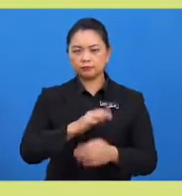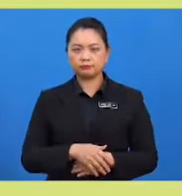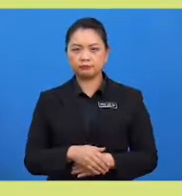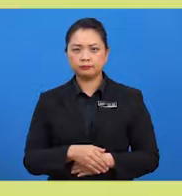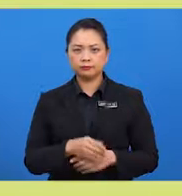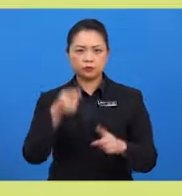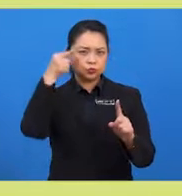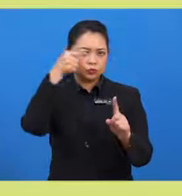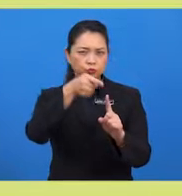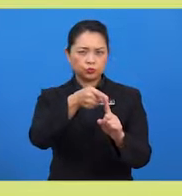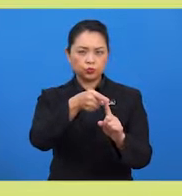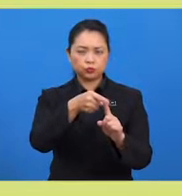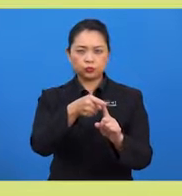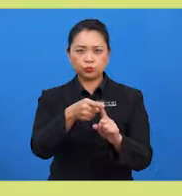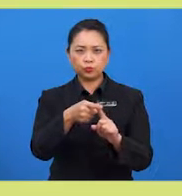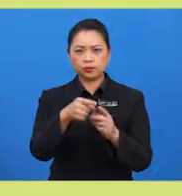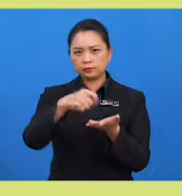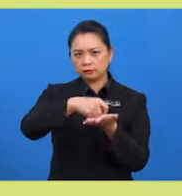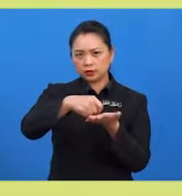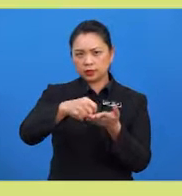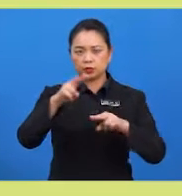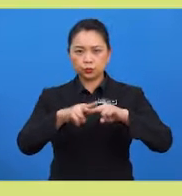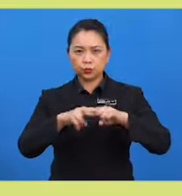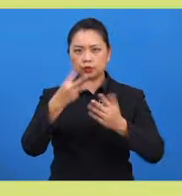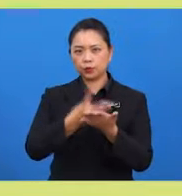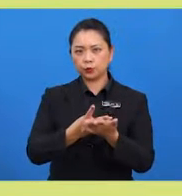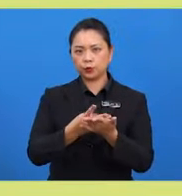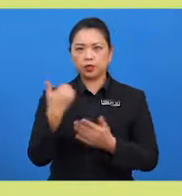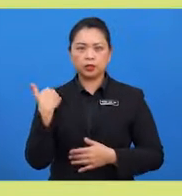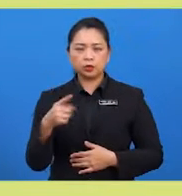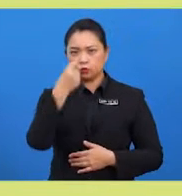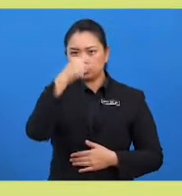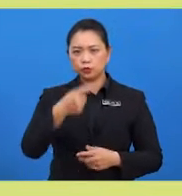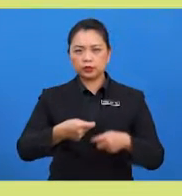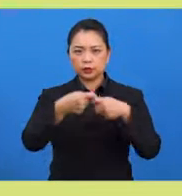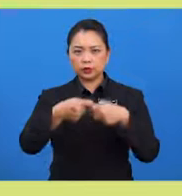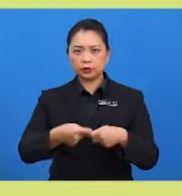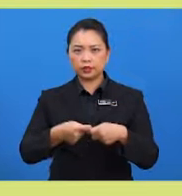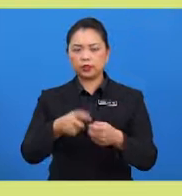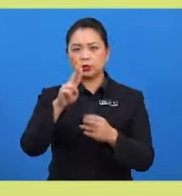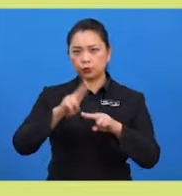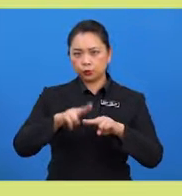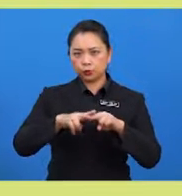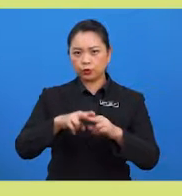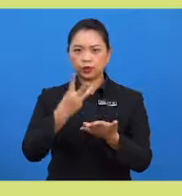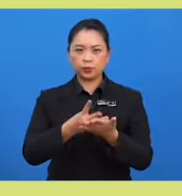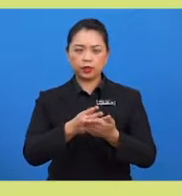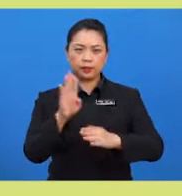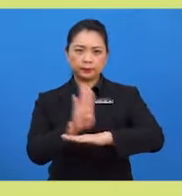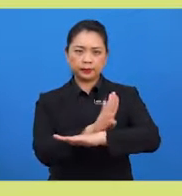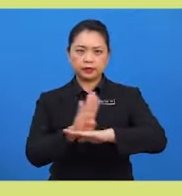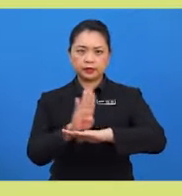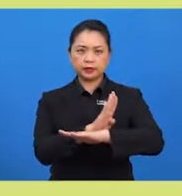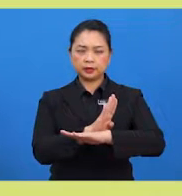Tujuan menyediakan penyata kedudukan kewangan ialah untuk menentukan kedudukan kewangan perniagaan